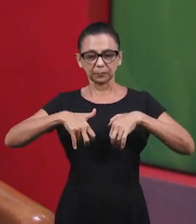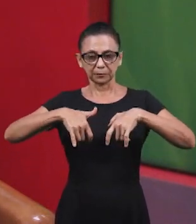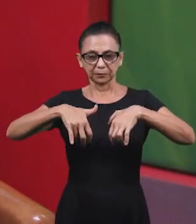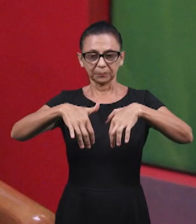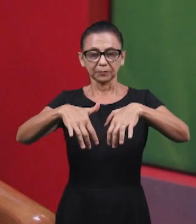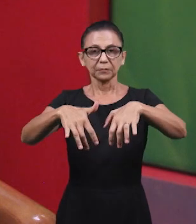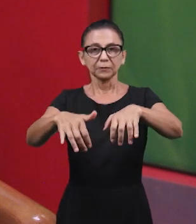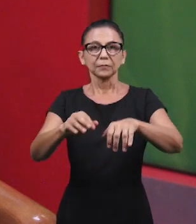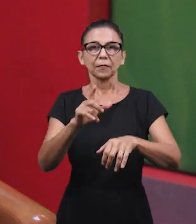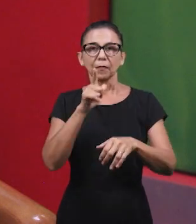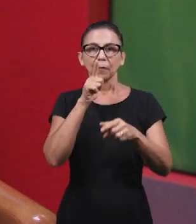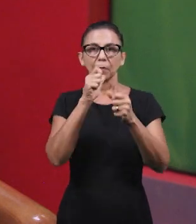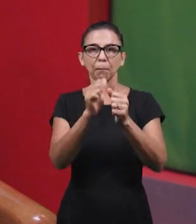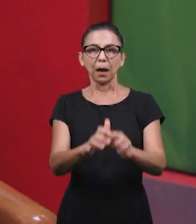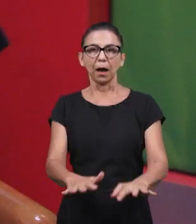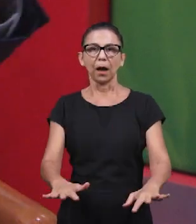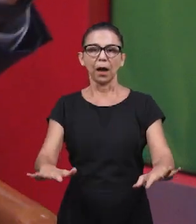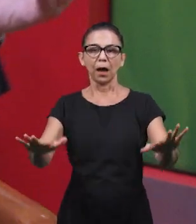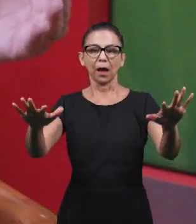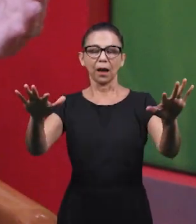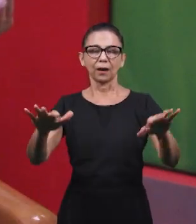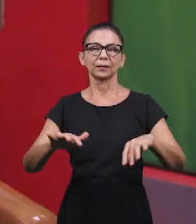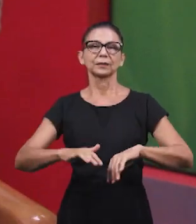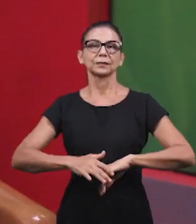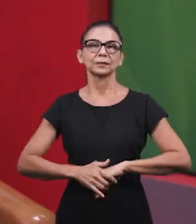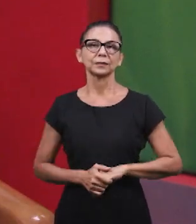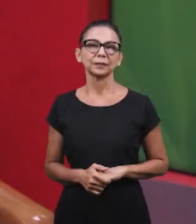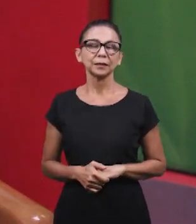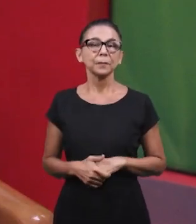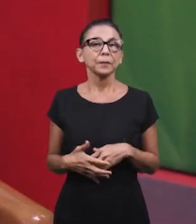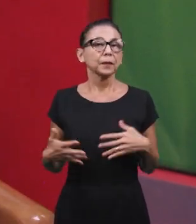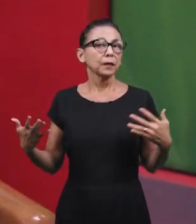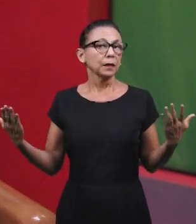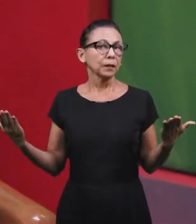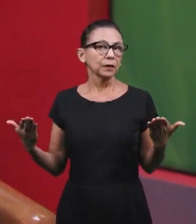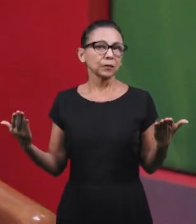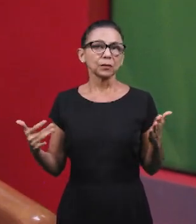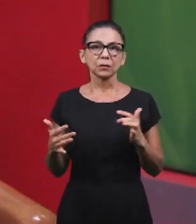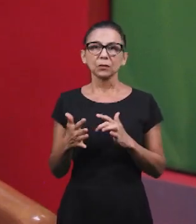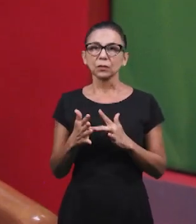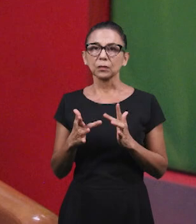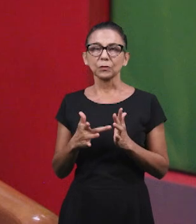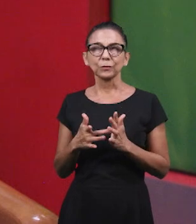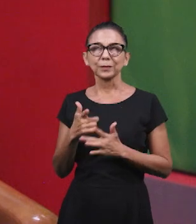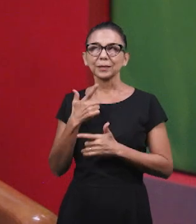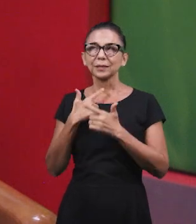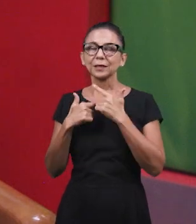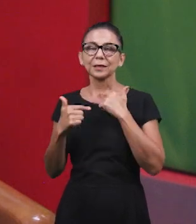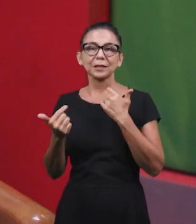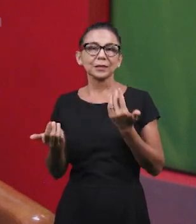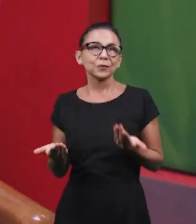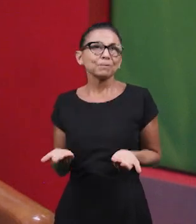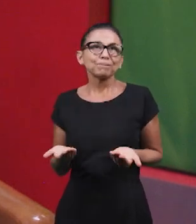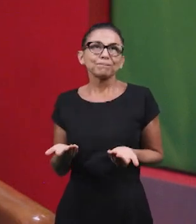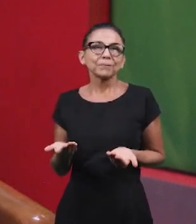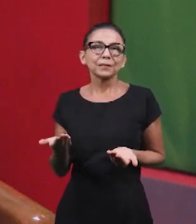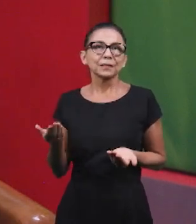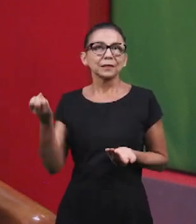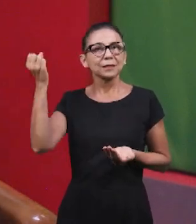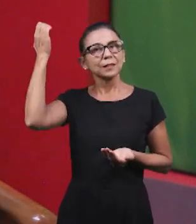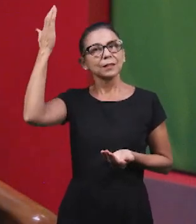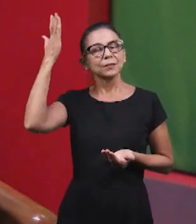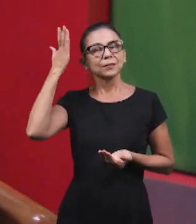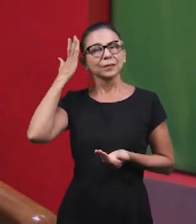se faire connaître davantage, il veut se révéler davantage. Alors, comment? Dans le culte, dans la prière, dans l'école